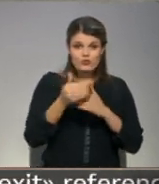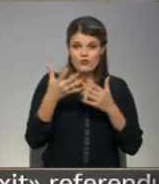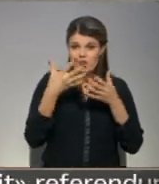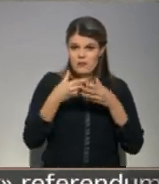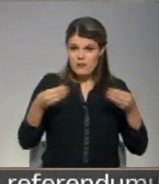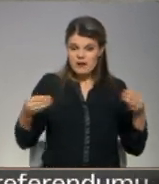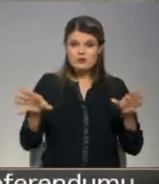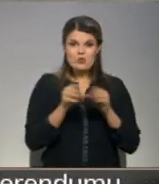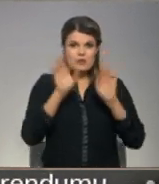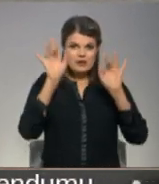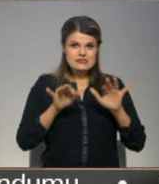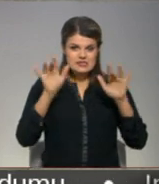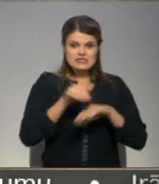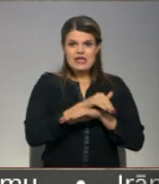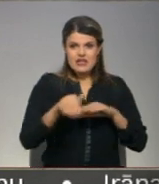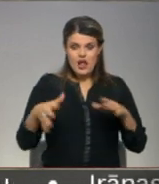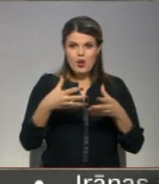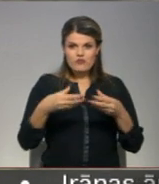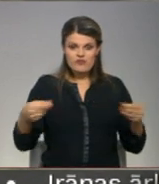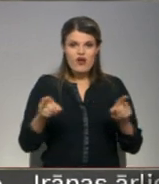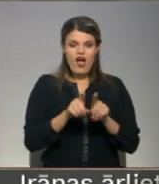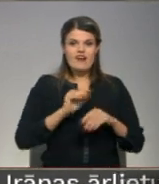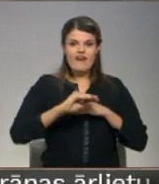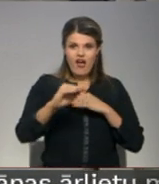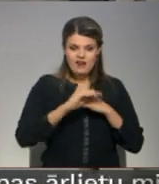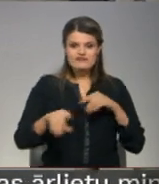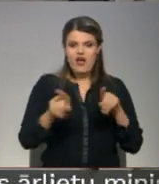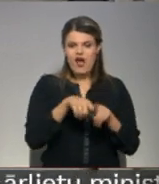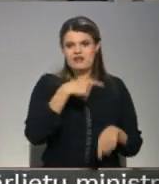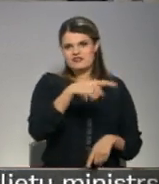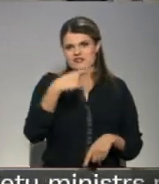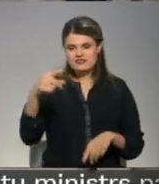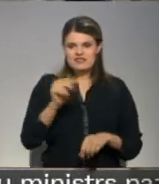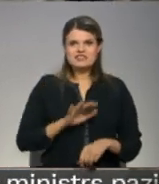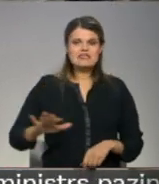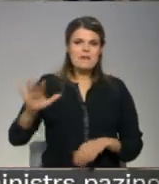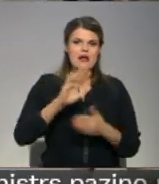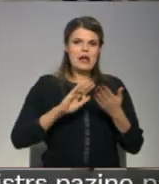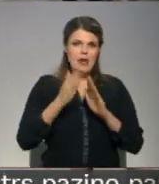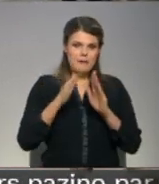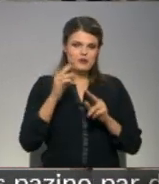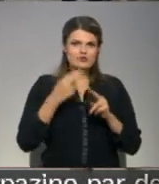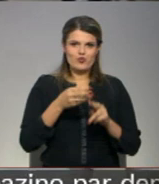pavasarim līdz ar sniegu no ielām nokūst arī asfalts, vērojam arī citās Zemgales pilsētās un